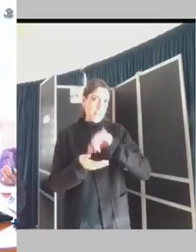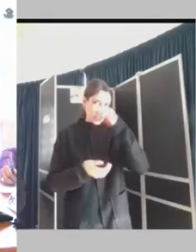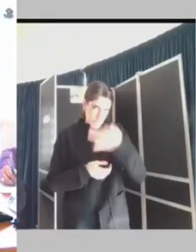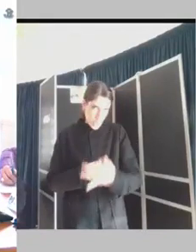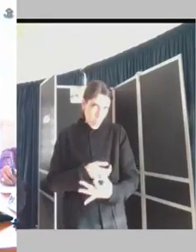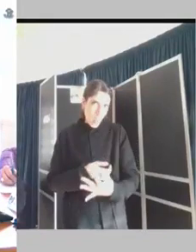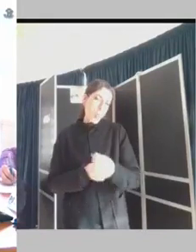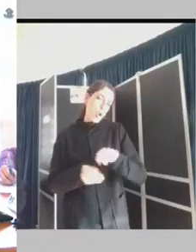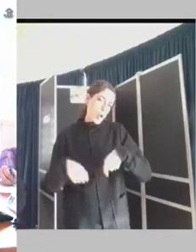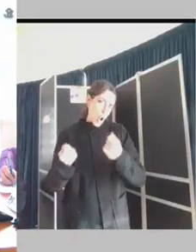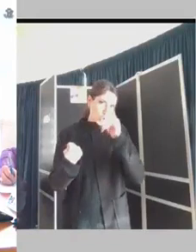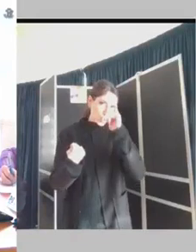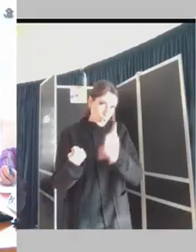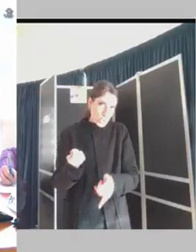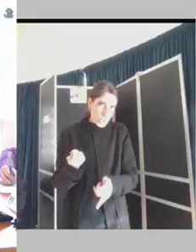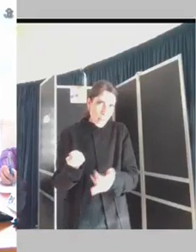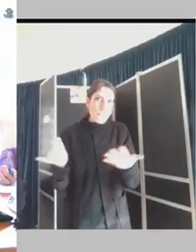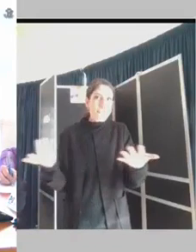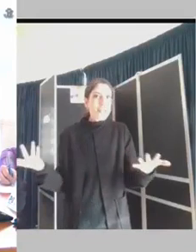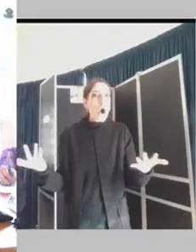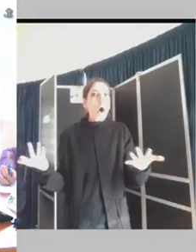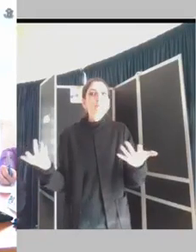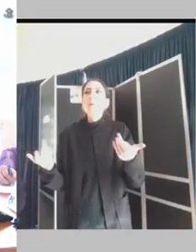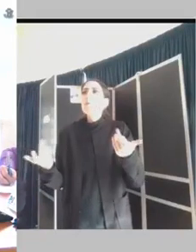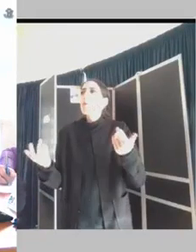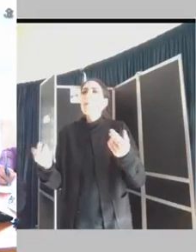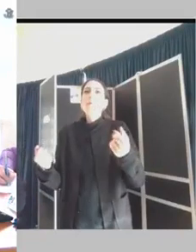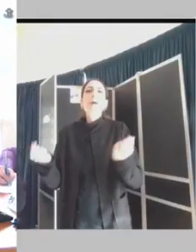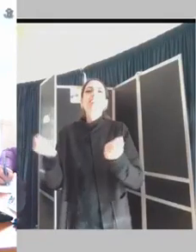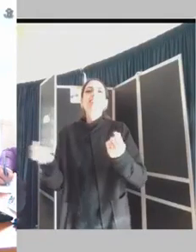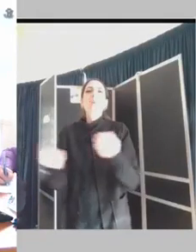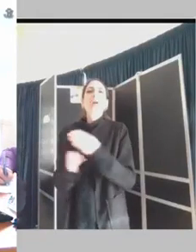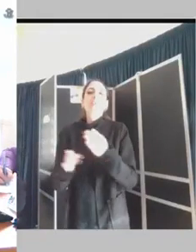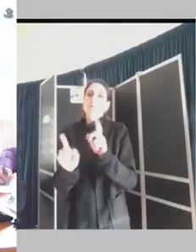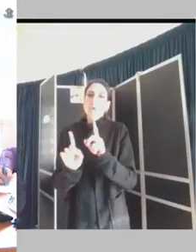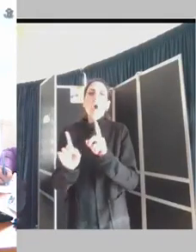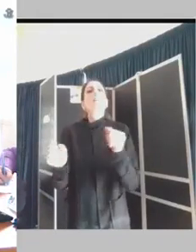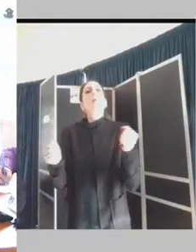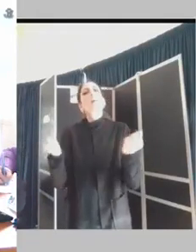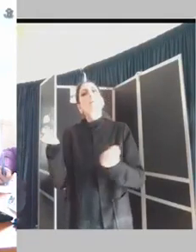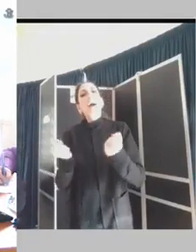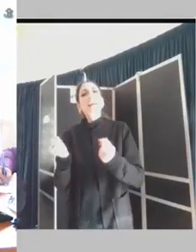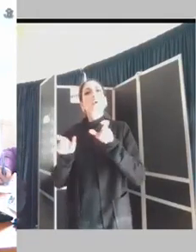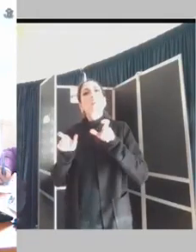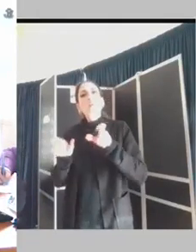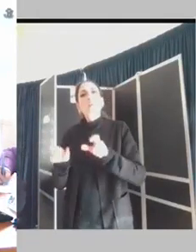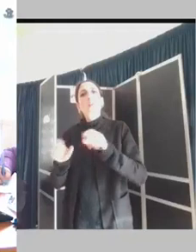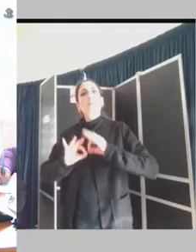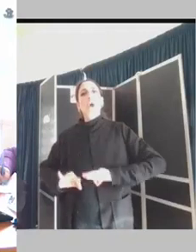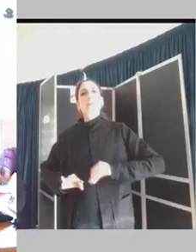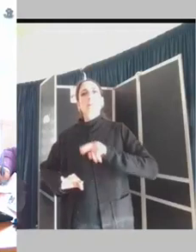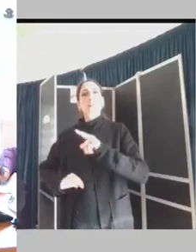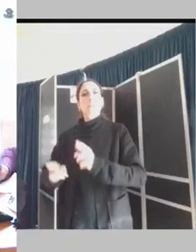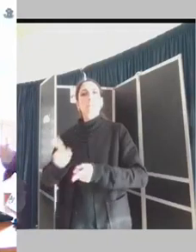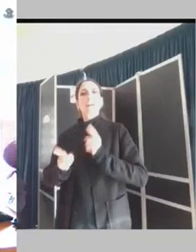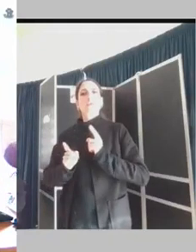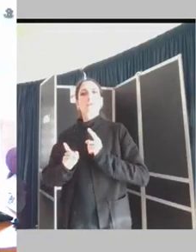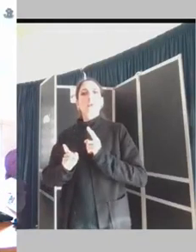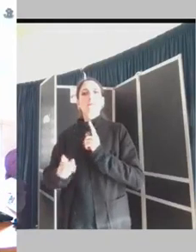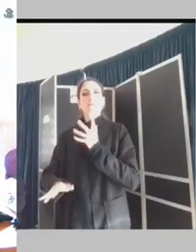ma le macchine che fanno la pattuglia, io spero che siano tantissime. E quindi questa è una prima richiesta forte che